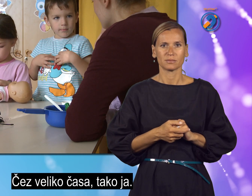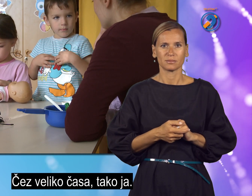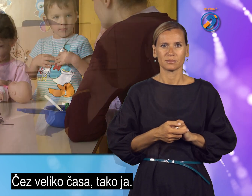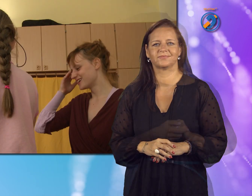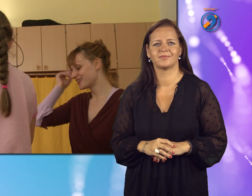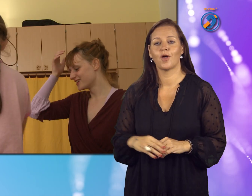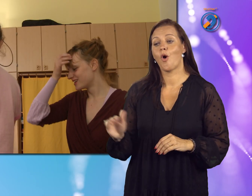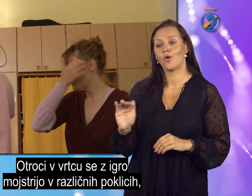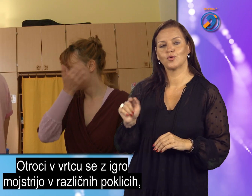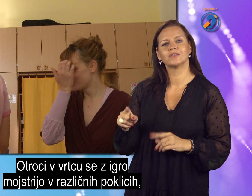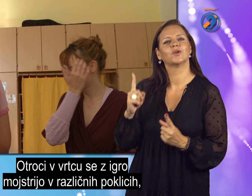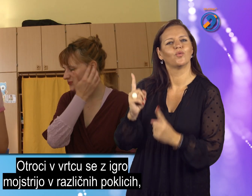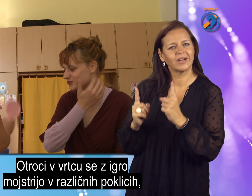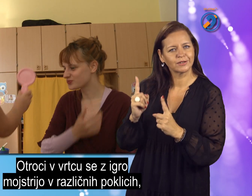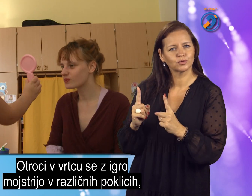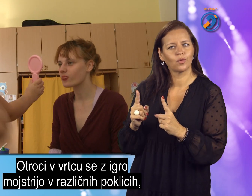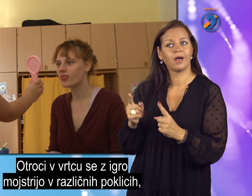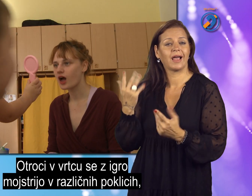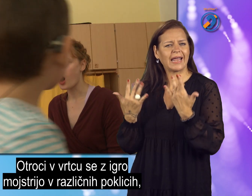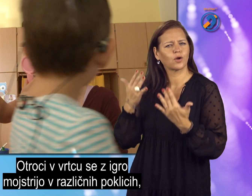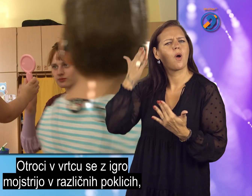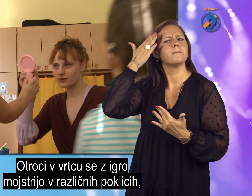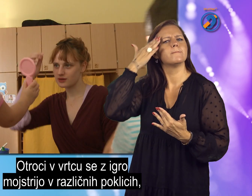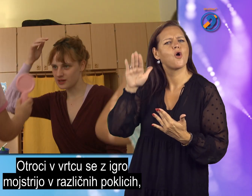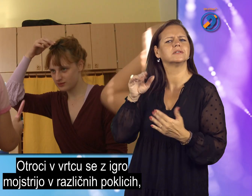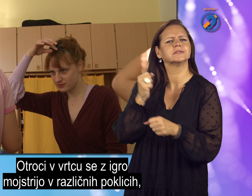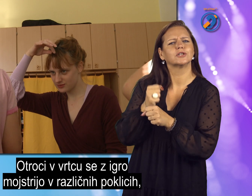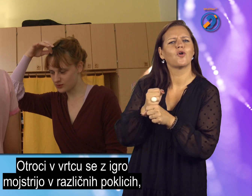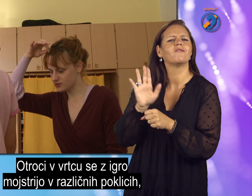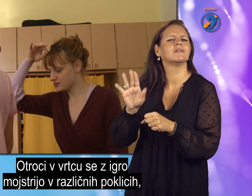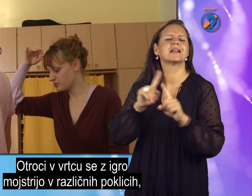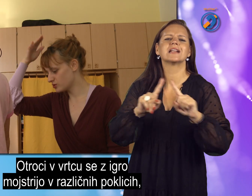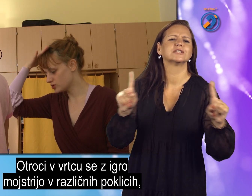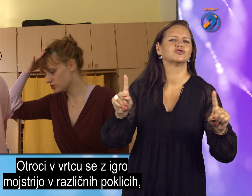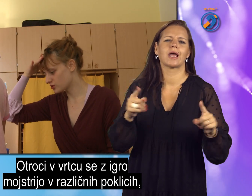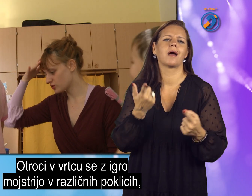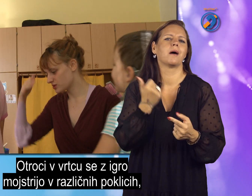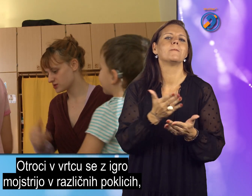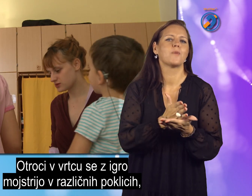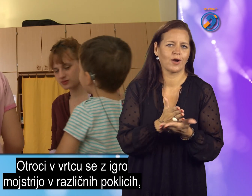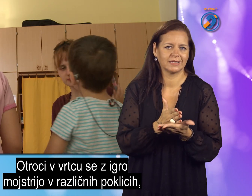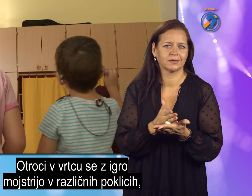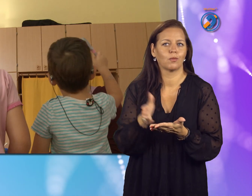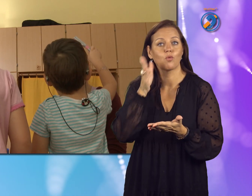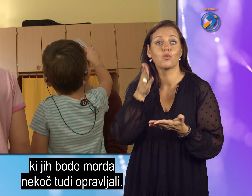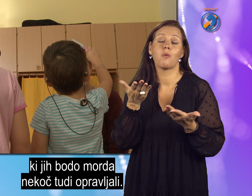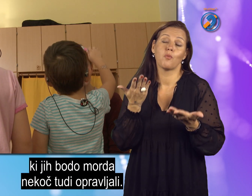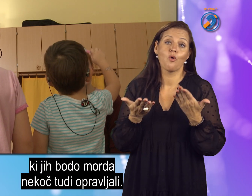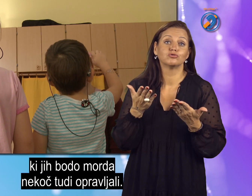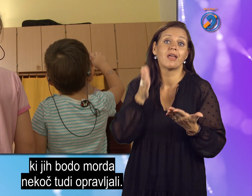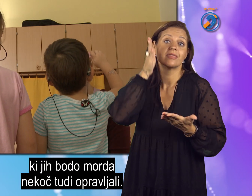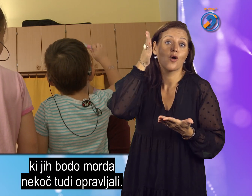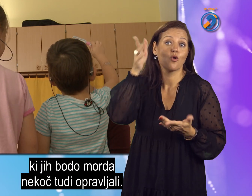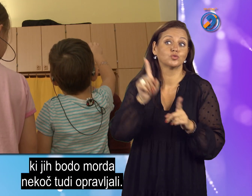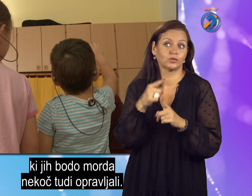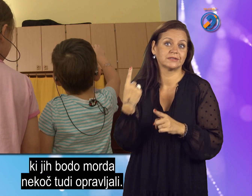ja. Otroci v vrtcu se z igro mojstrijo v različnih poklicih, ki jih bodo morda